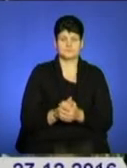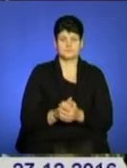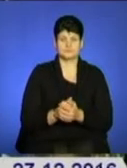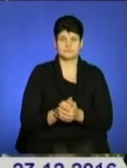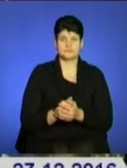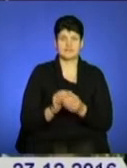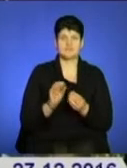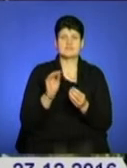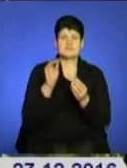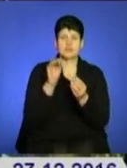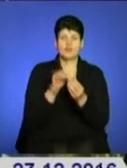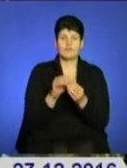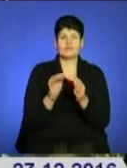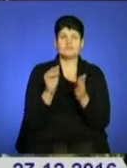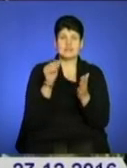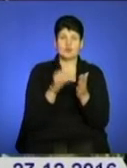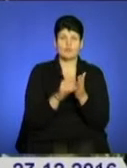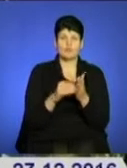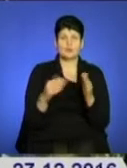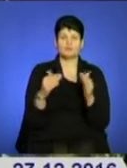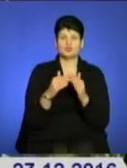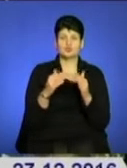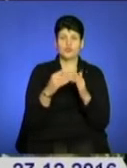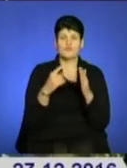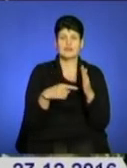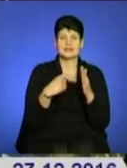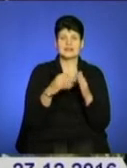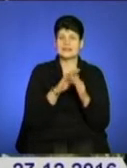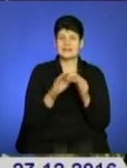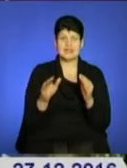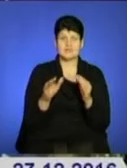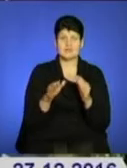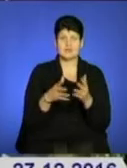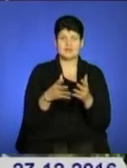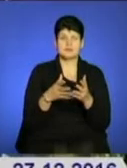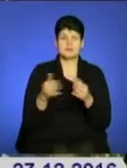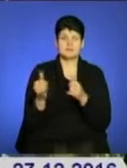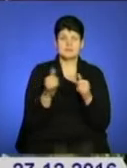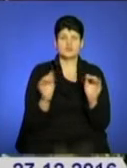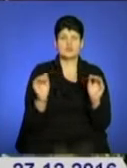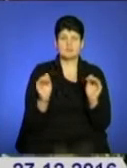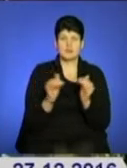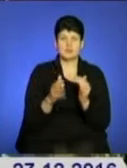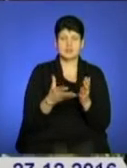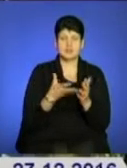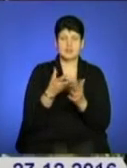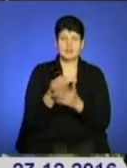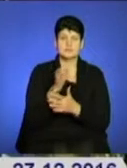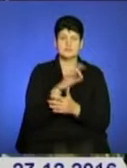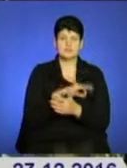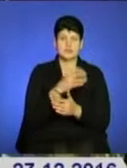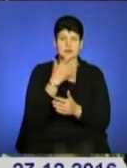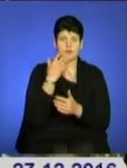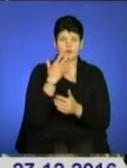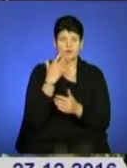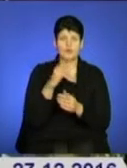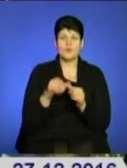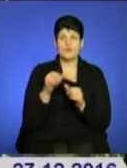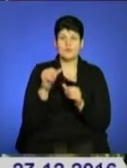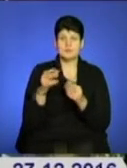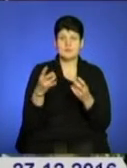Встановлення будинкових лічильників не забезпечує зменшення оплати за спожите тепло. Навпаки, деяким тернополянам, що зважились на такий крок,